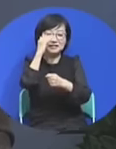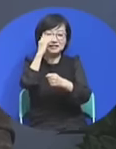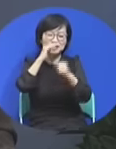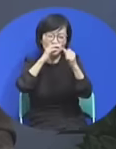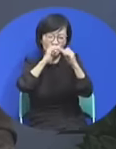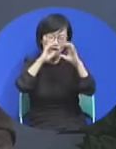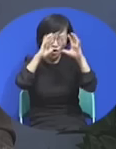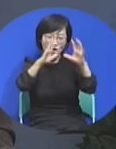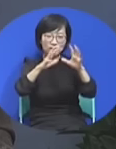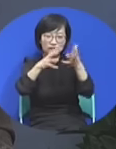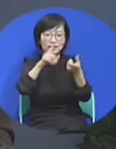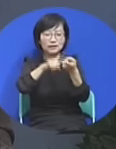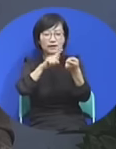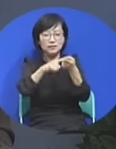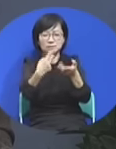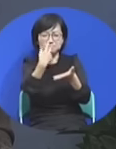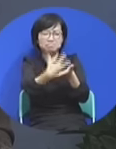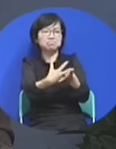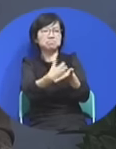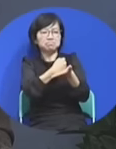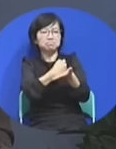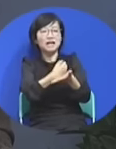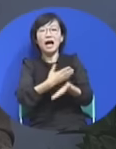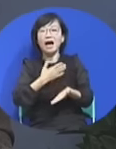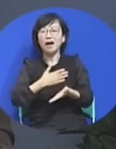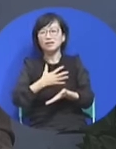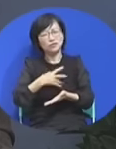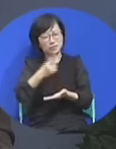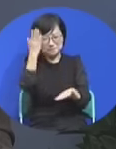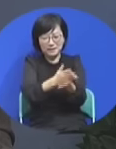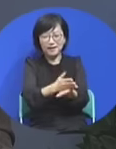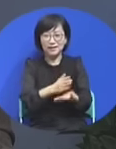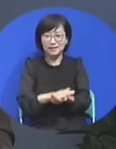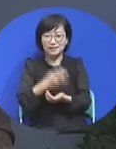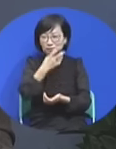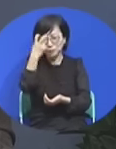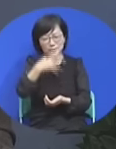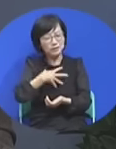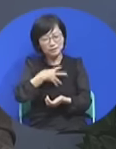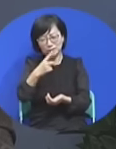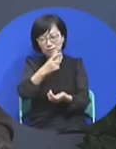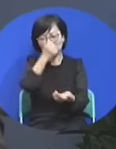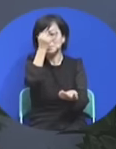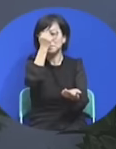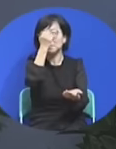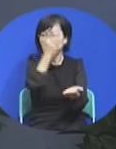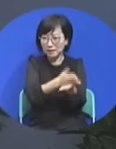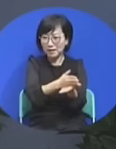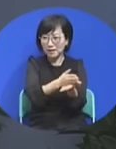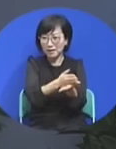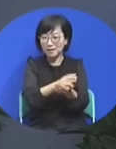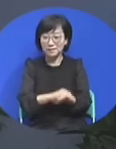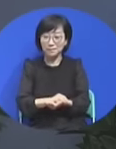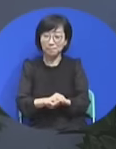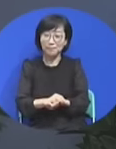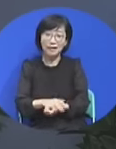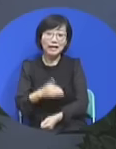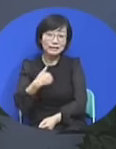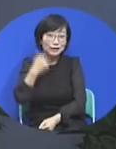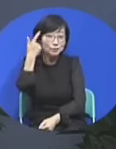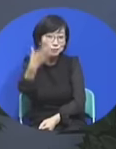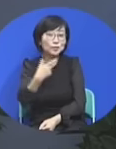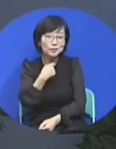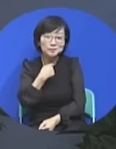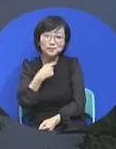200 years, you can't act as though you knew everything in the world. 난 또 물어보고 싶습니다. I want to ask another question. 당신 아는 게 많겠냐, 모르는 게